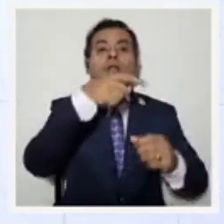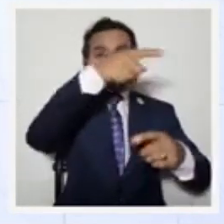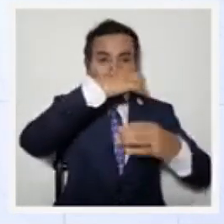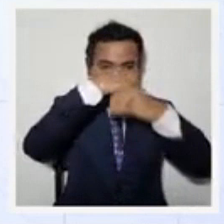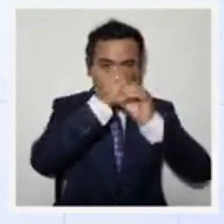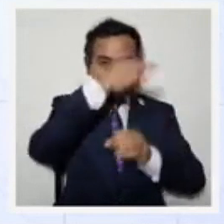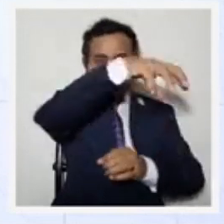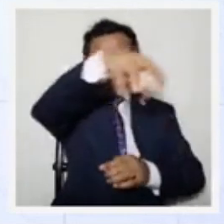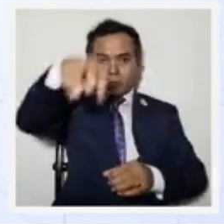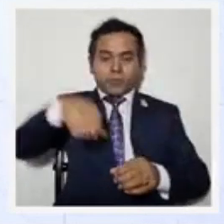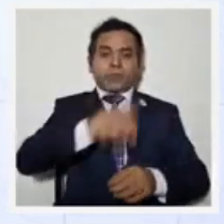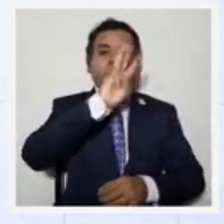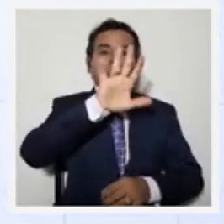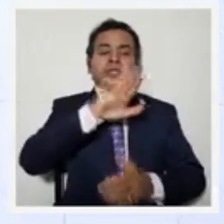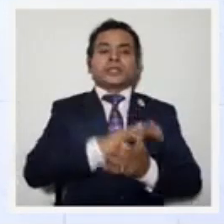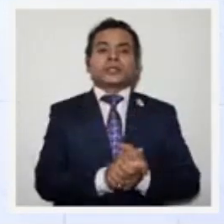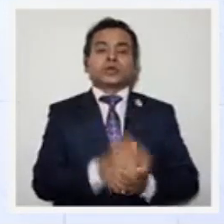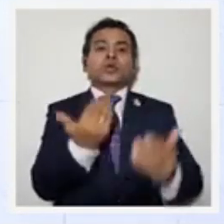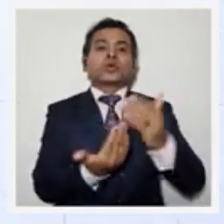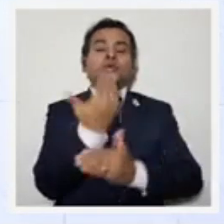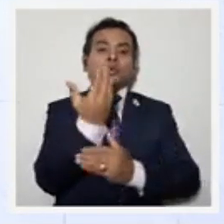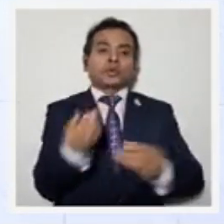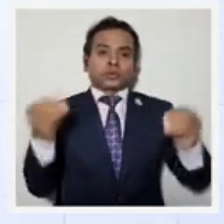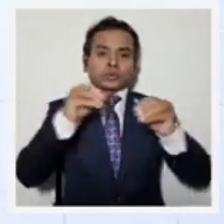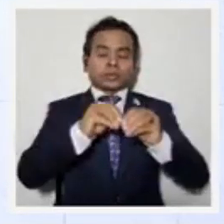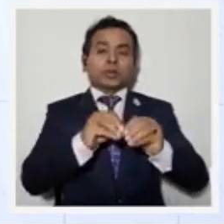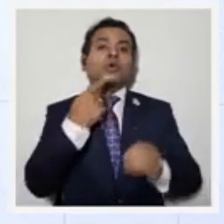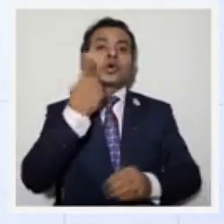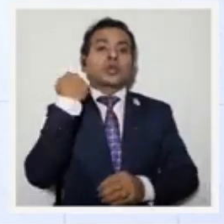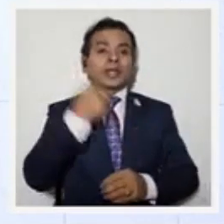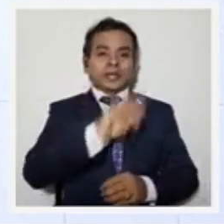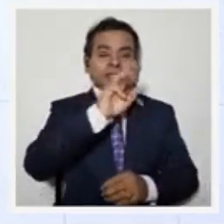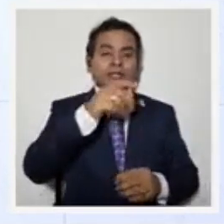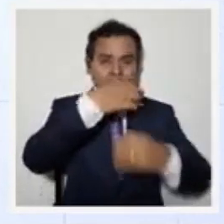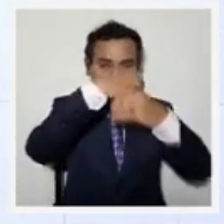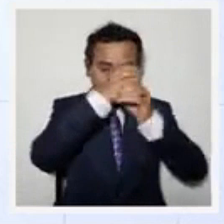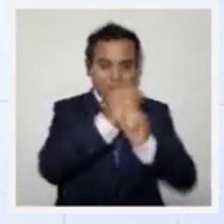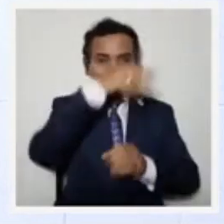5941টি এবং এই নমুনা পরীক্ষা করা হয়েছে আমাদের 35টি ল্যাবরেটরিতে।